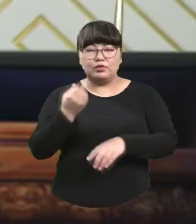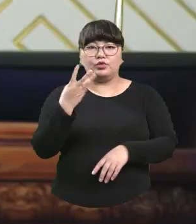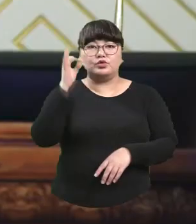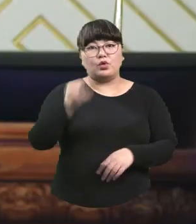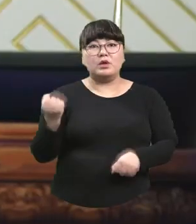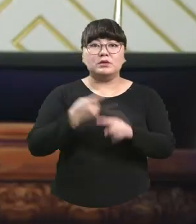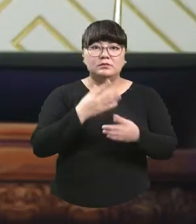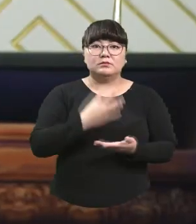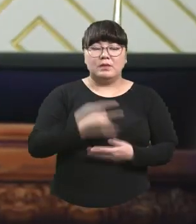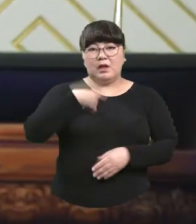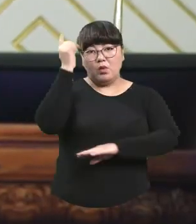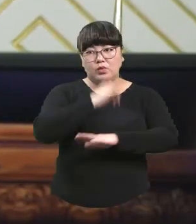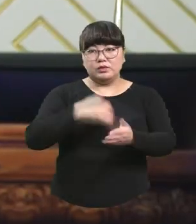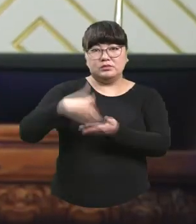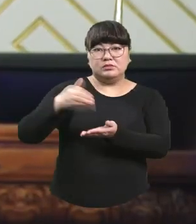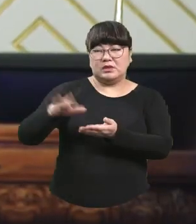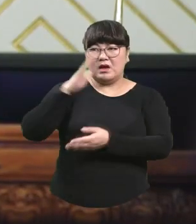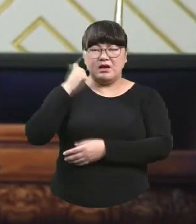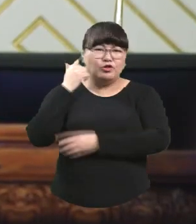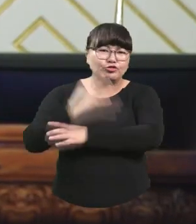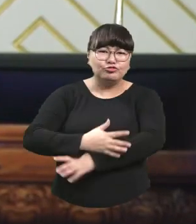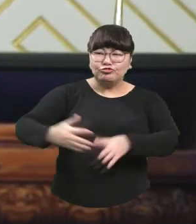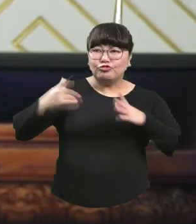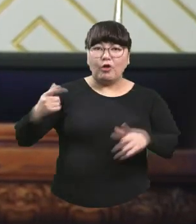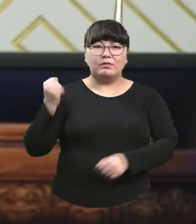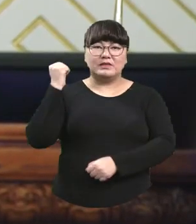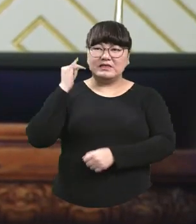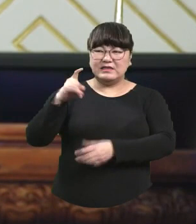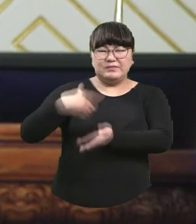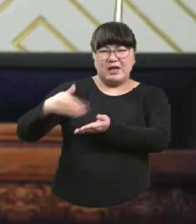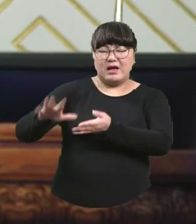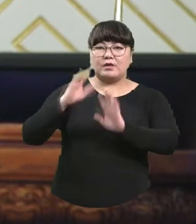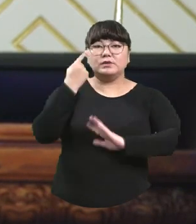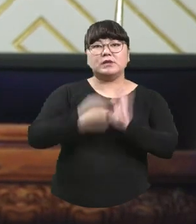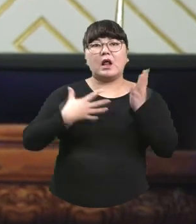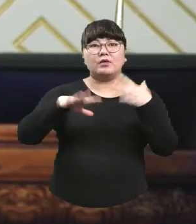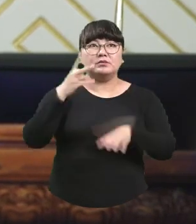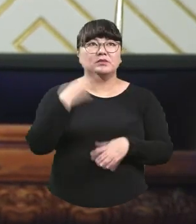байна. Манай улсын экспорт одоо түүхэндээ дамжилтанд хүрч 11-р сарын 15-ны байдлаар